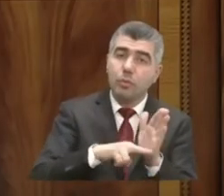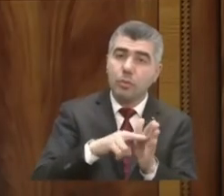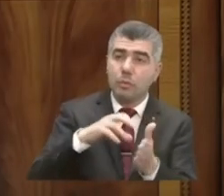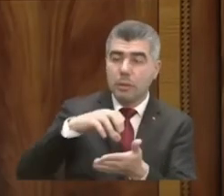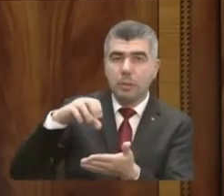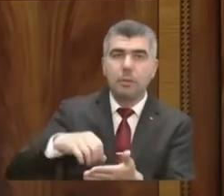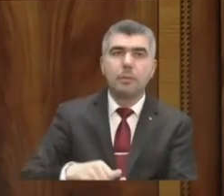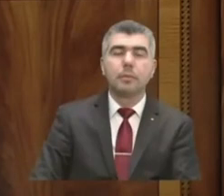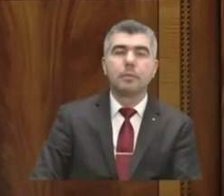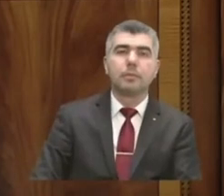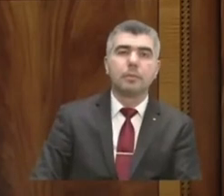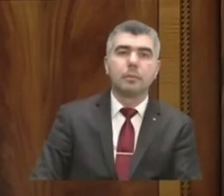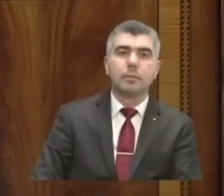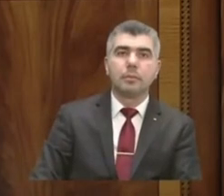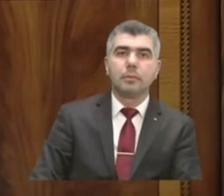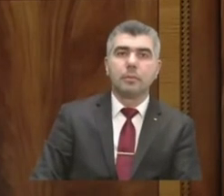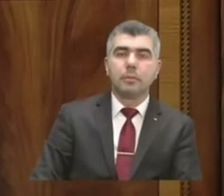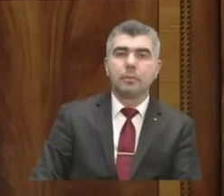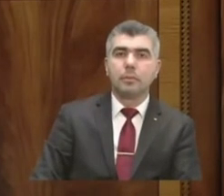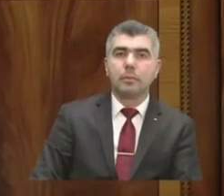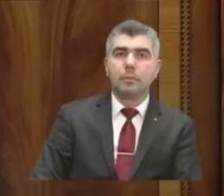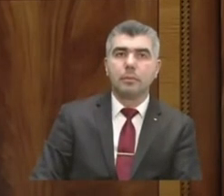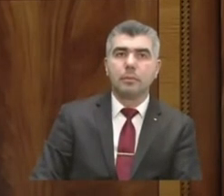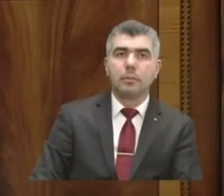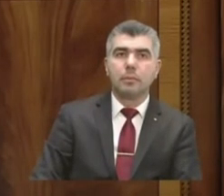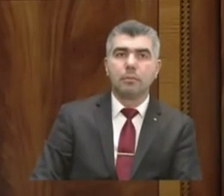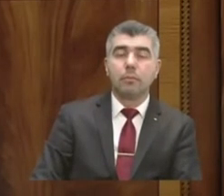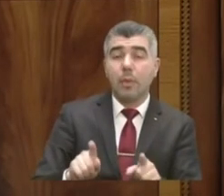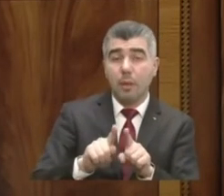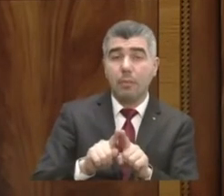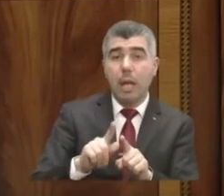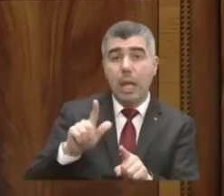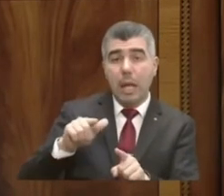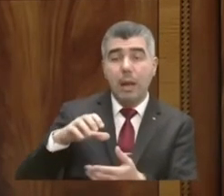بروفانس. بروفانس دونك كاين